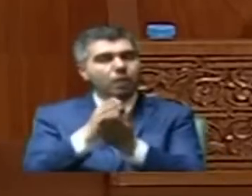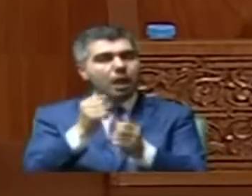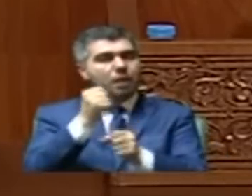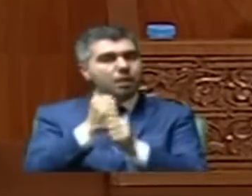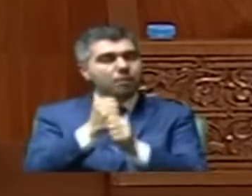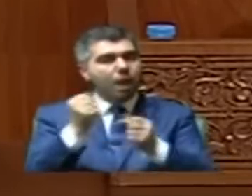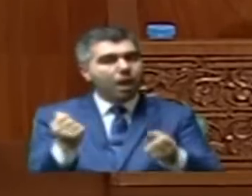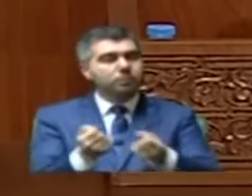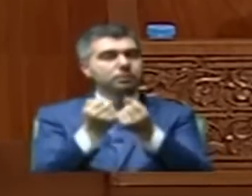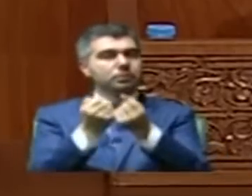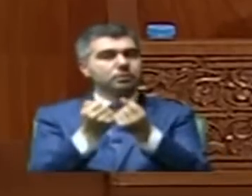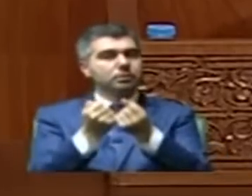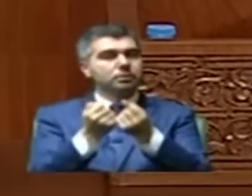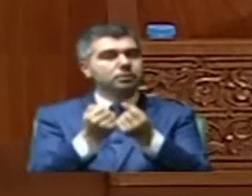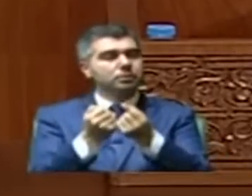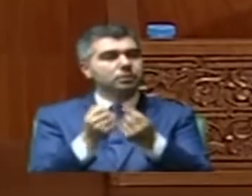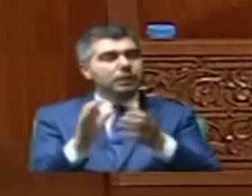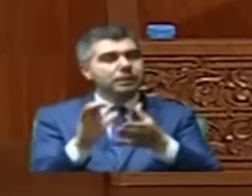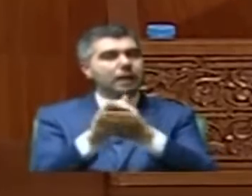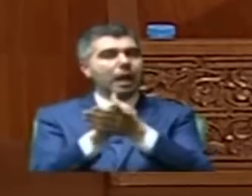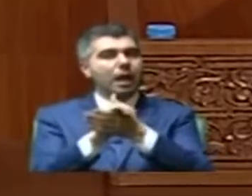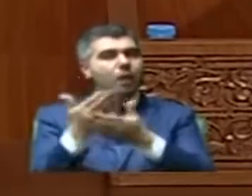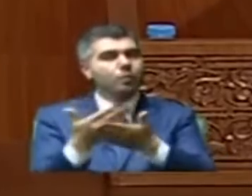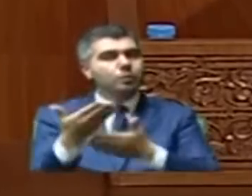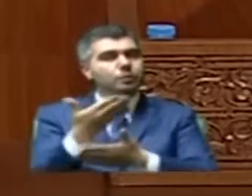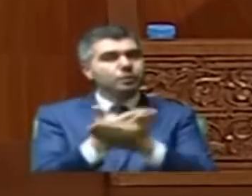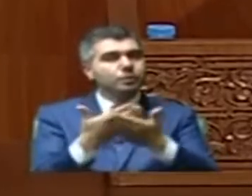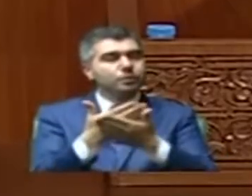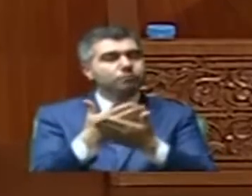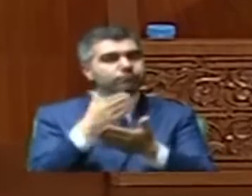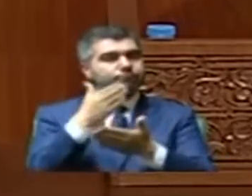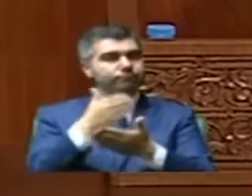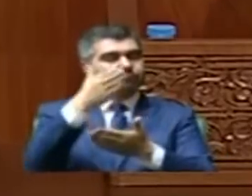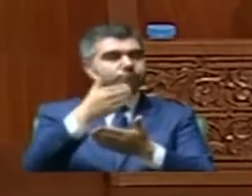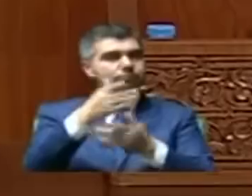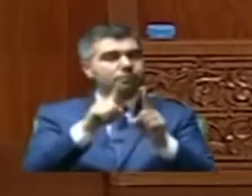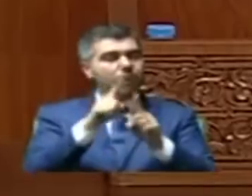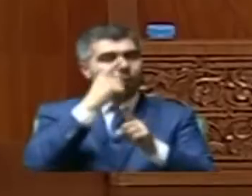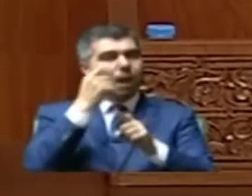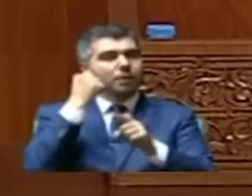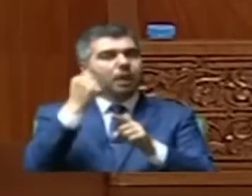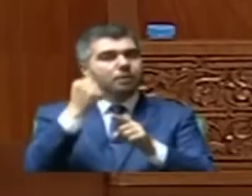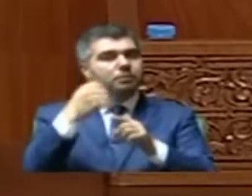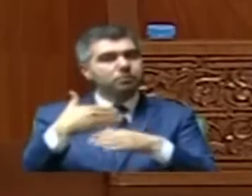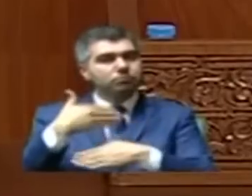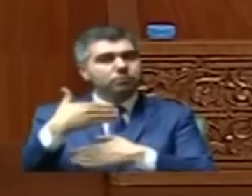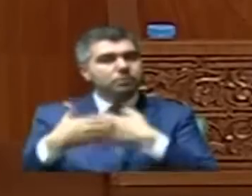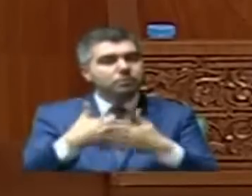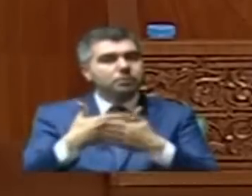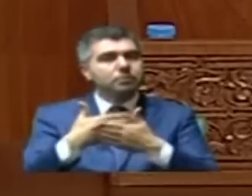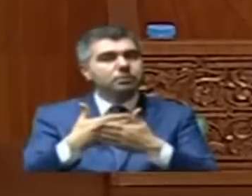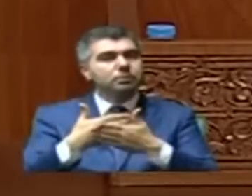كين العزيمه كين التعاون كين الرؤيه الافق الرؤيه الوطنيه والافق الوطني